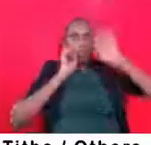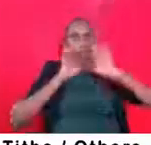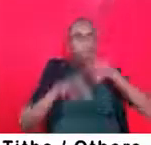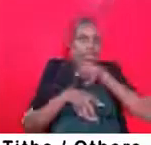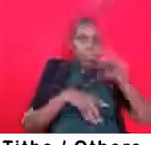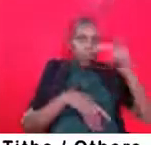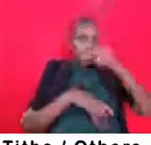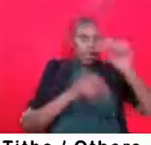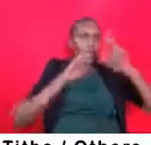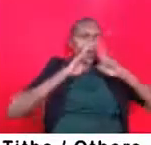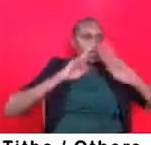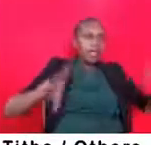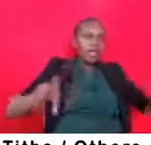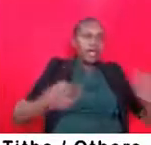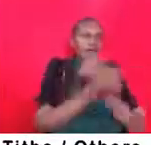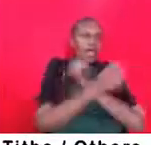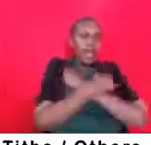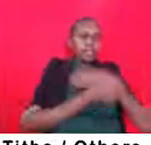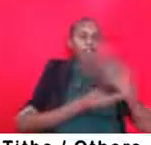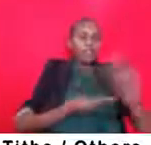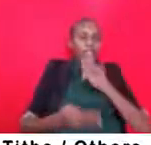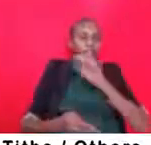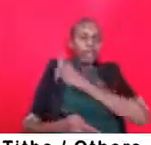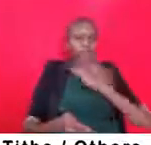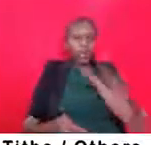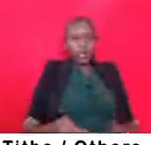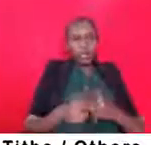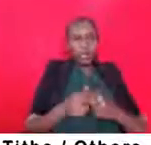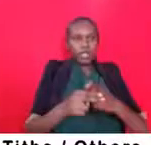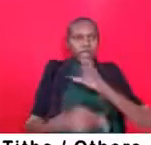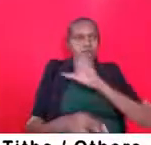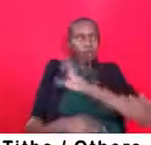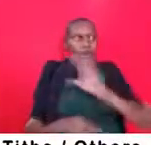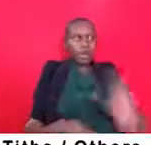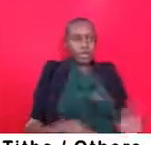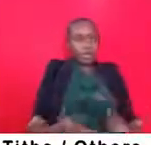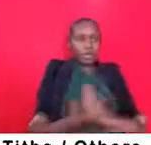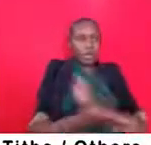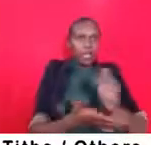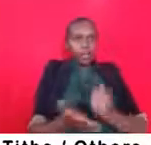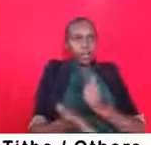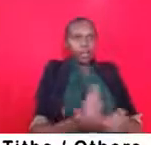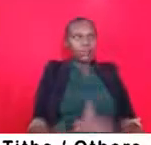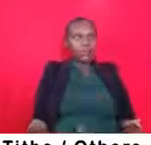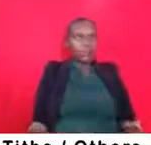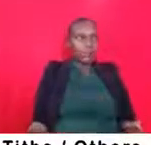Go in peace to love and serve the Lord. In the name of Christ. Amen.